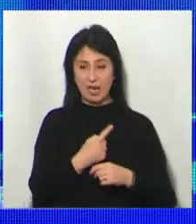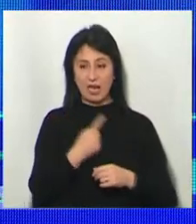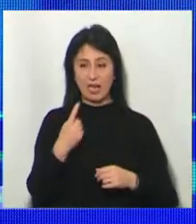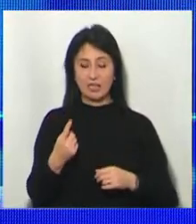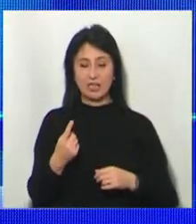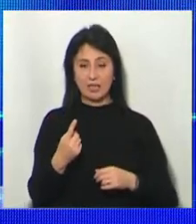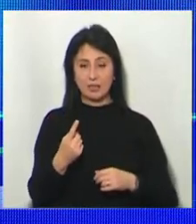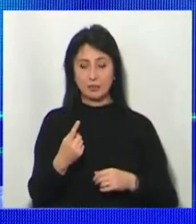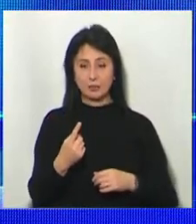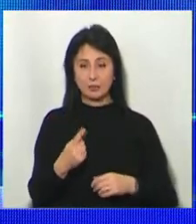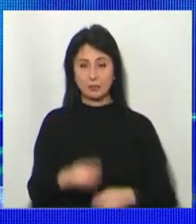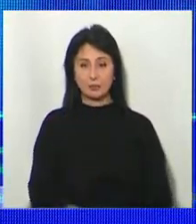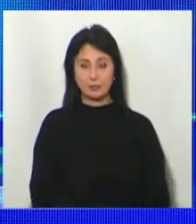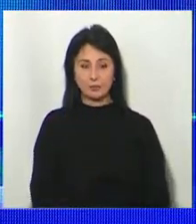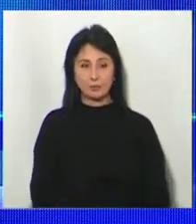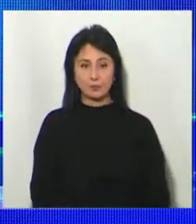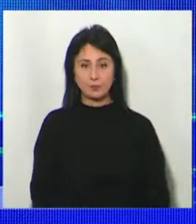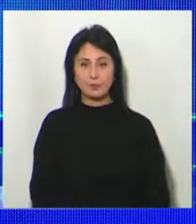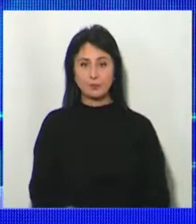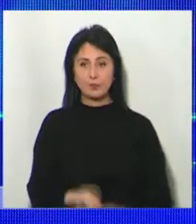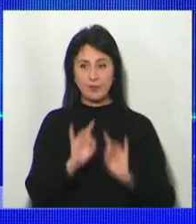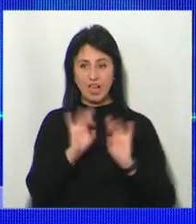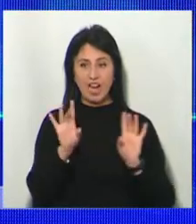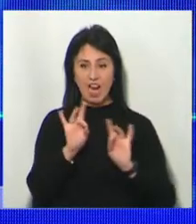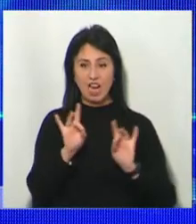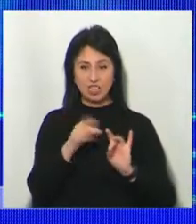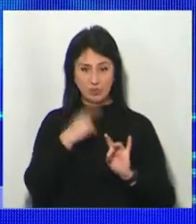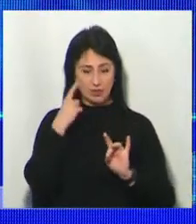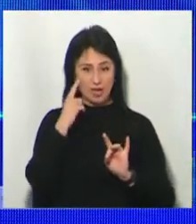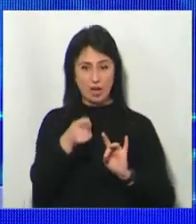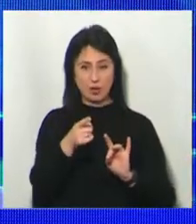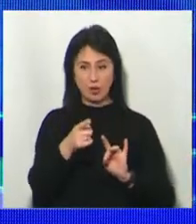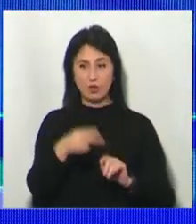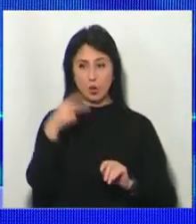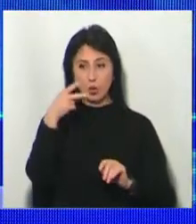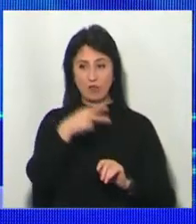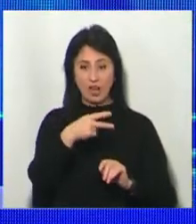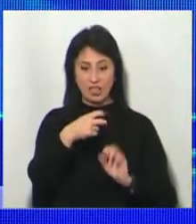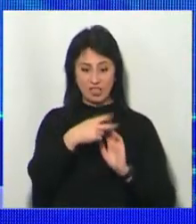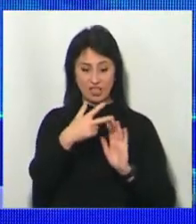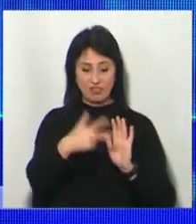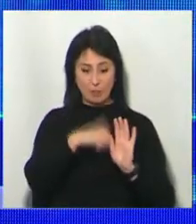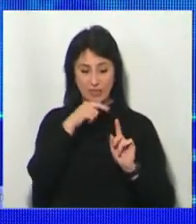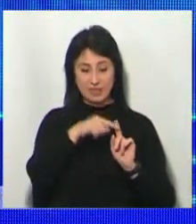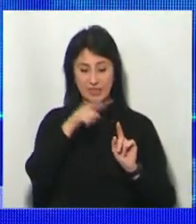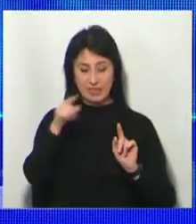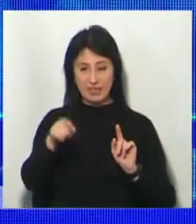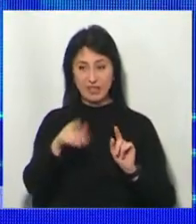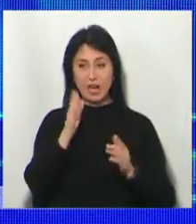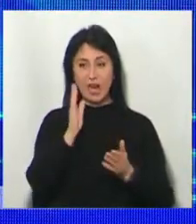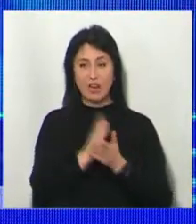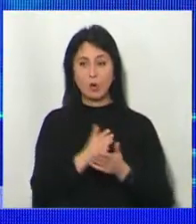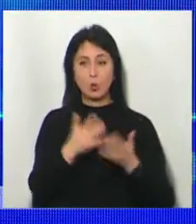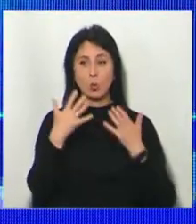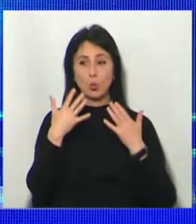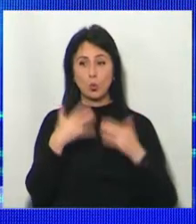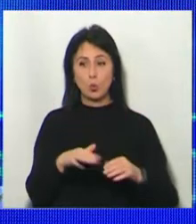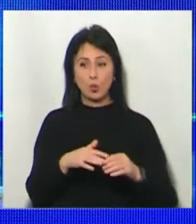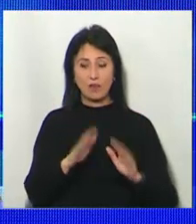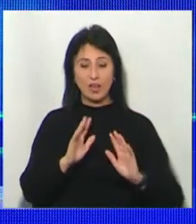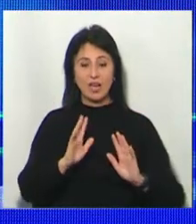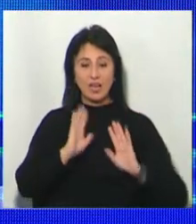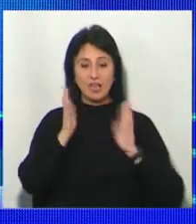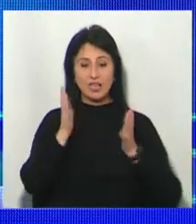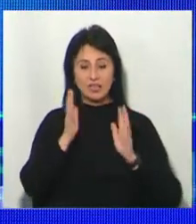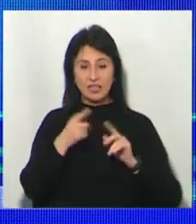RTRT, ST, gașhere, badi, minda, ihosis, rom, orieta, stvrametit, lidan, igi, aris, ugoe,